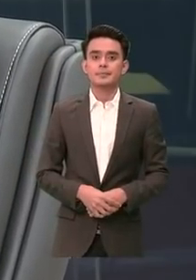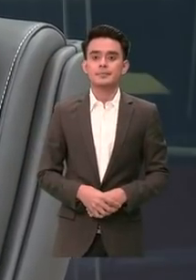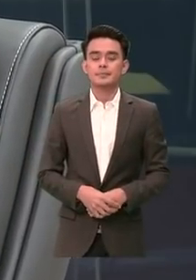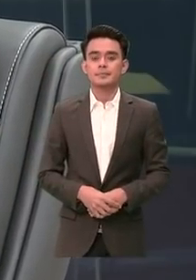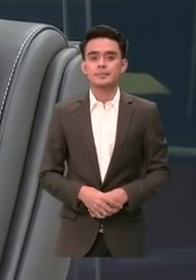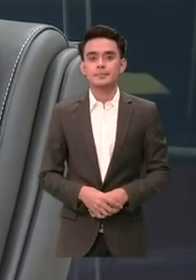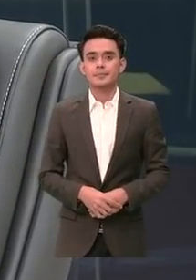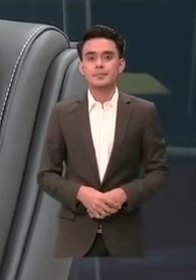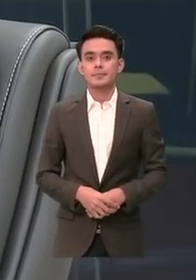hai hai